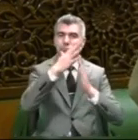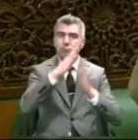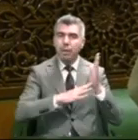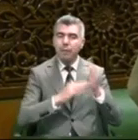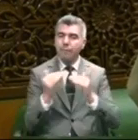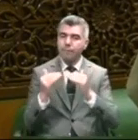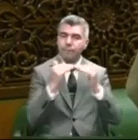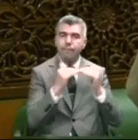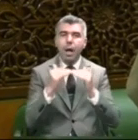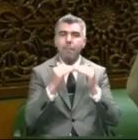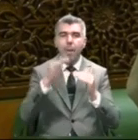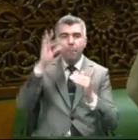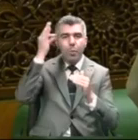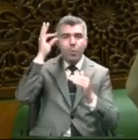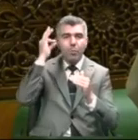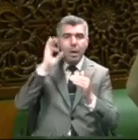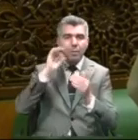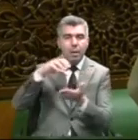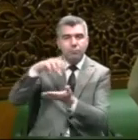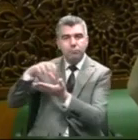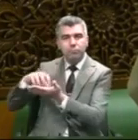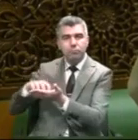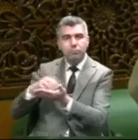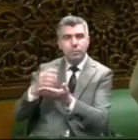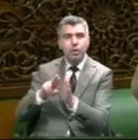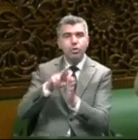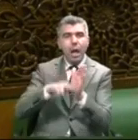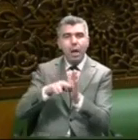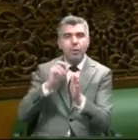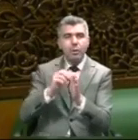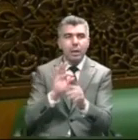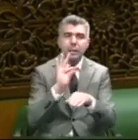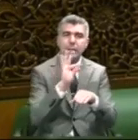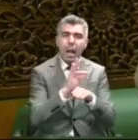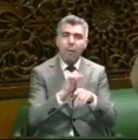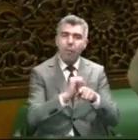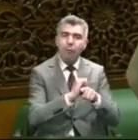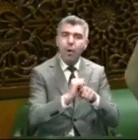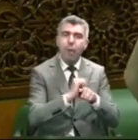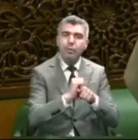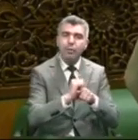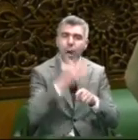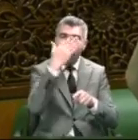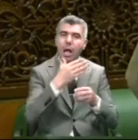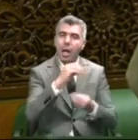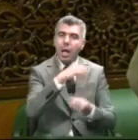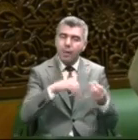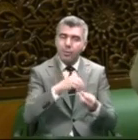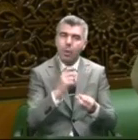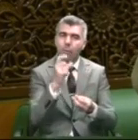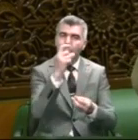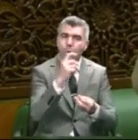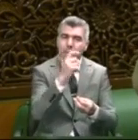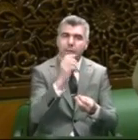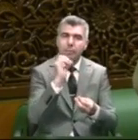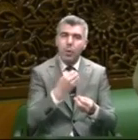ما عندهم مع المندوبيات الاقليميه والجهويه في اطار برنامج تاطير الحجاج الذي يتناول الجانب الشرعي والاداري